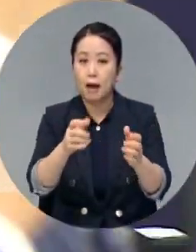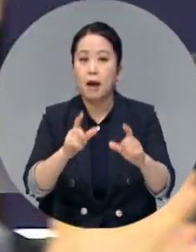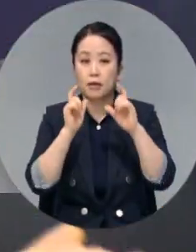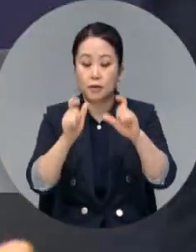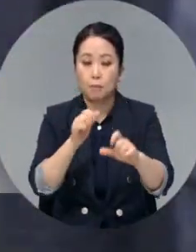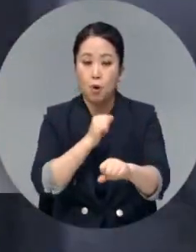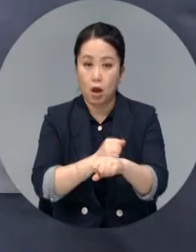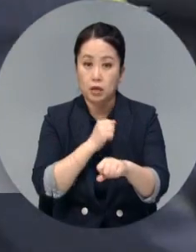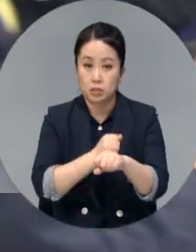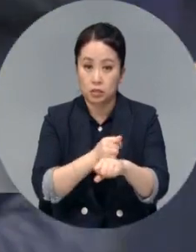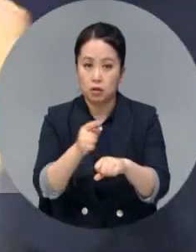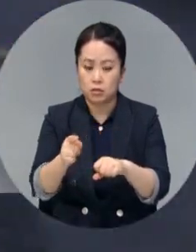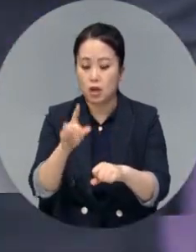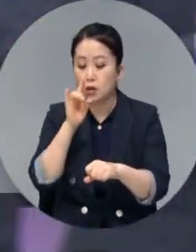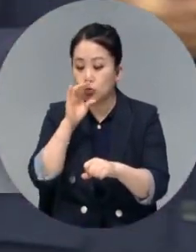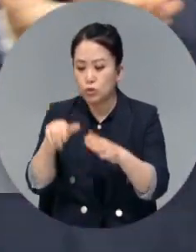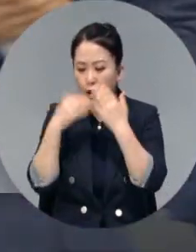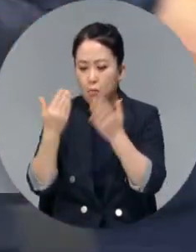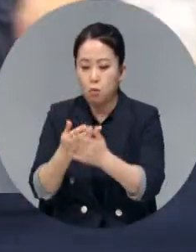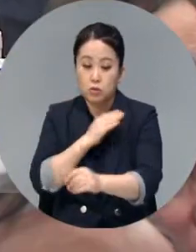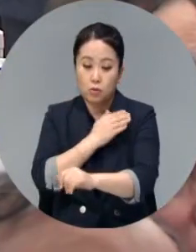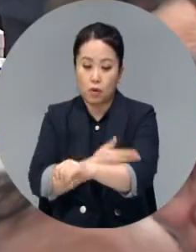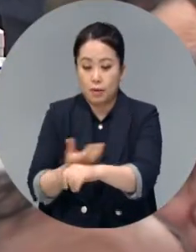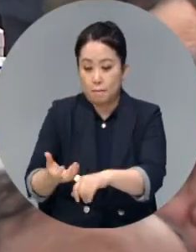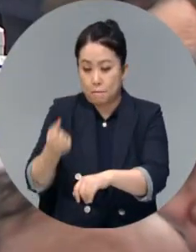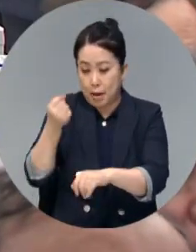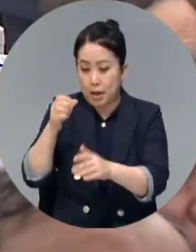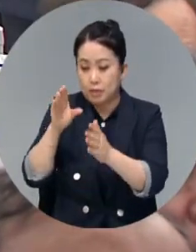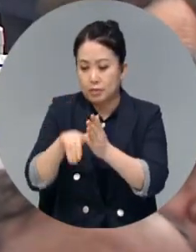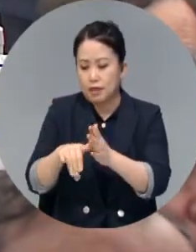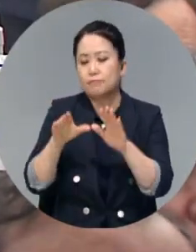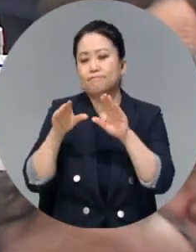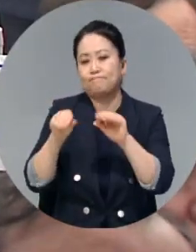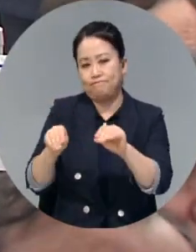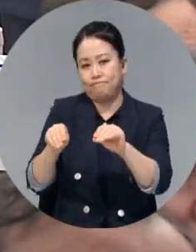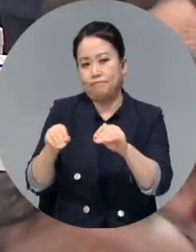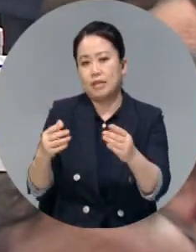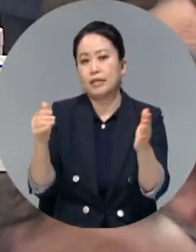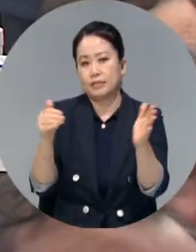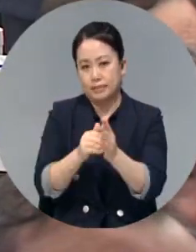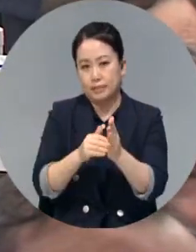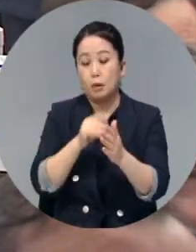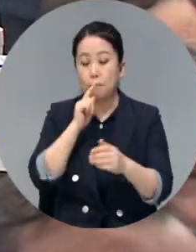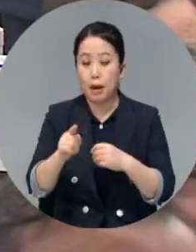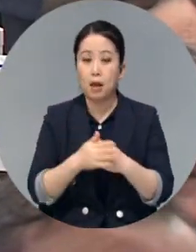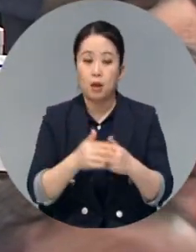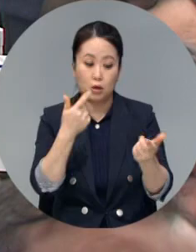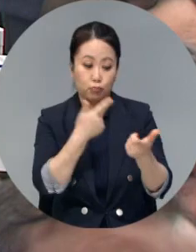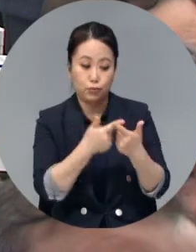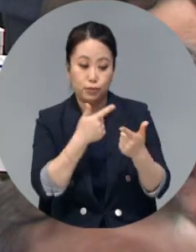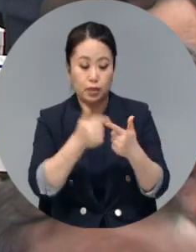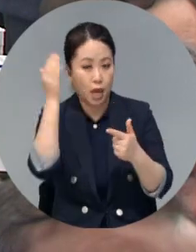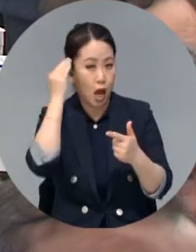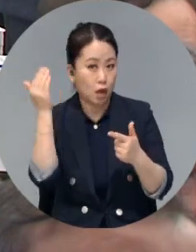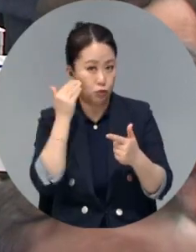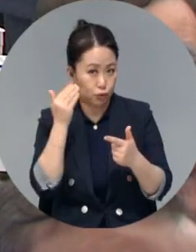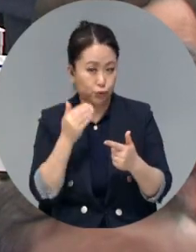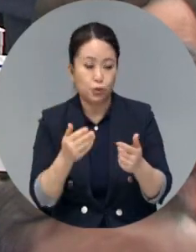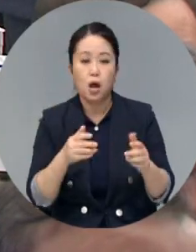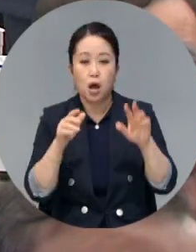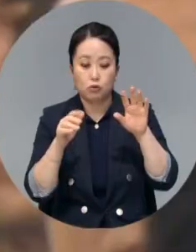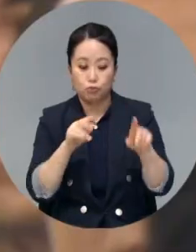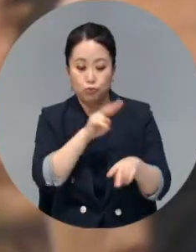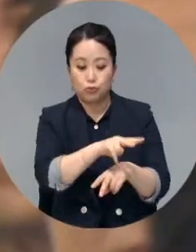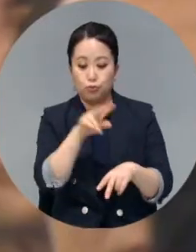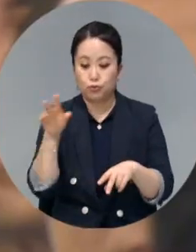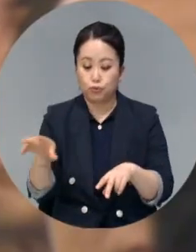중앙이 움켜쥐던 시대를 끝내겠다고 선언했습니다. 특히 부산을 대한민국의 양대 성장축으로 추켜세우며 지방